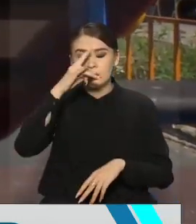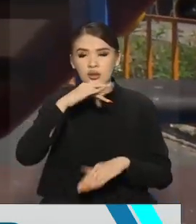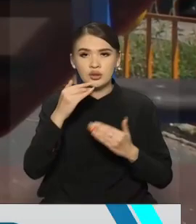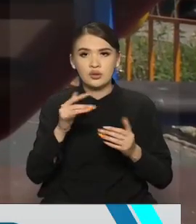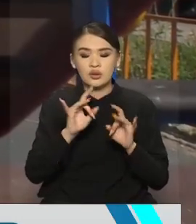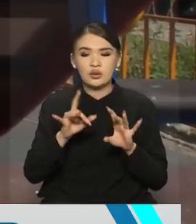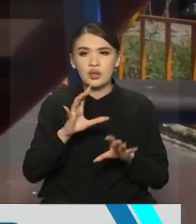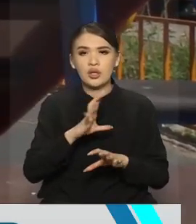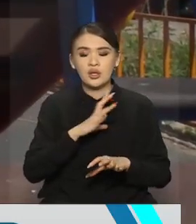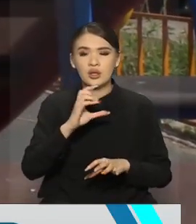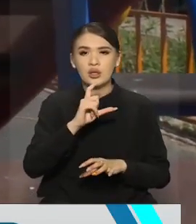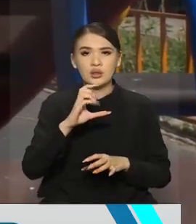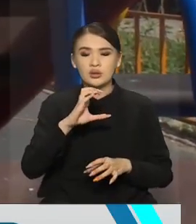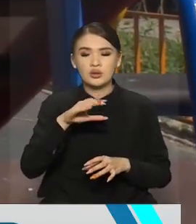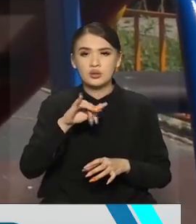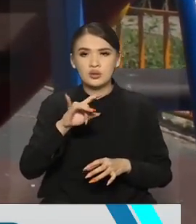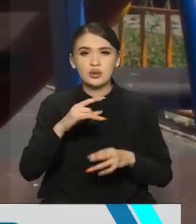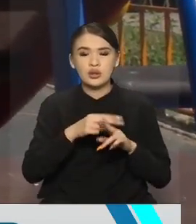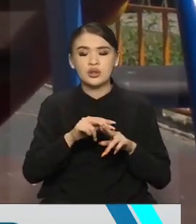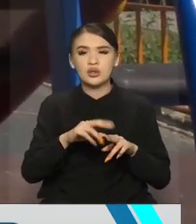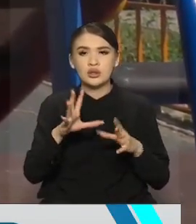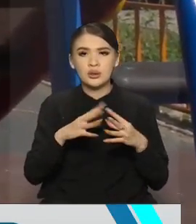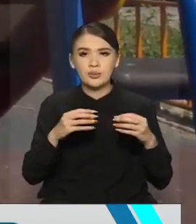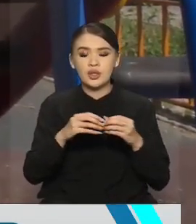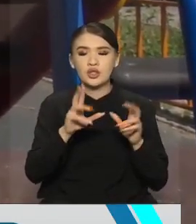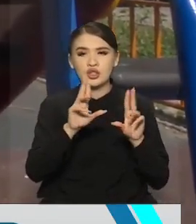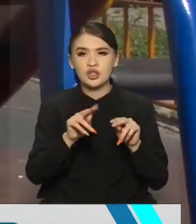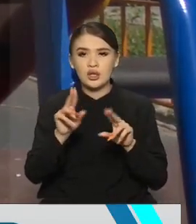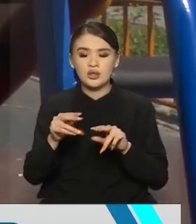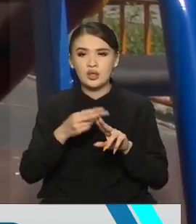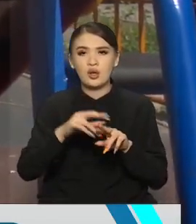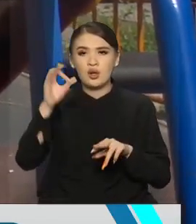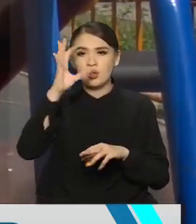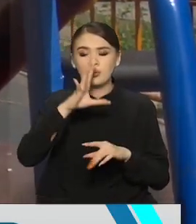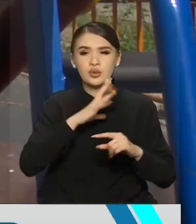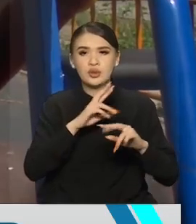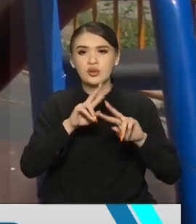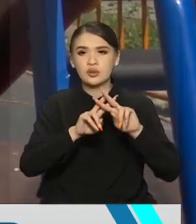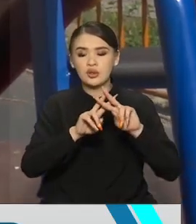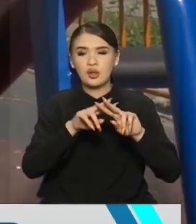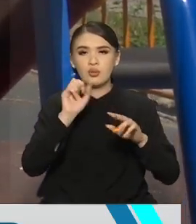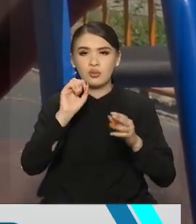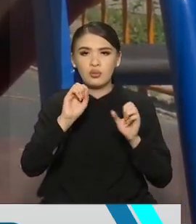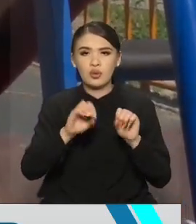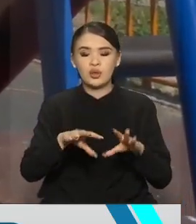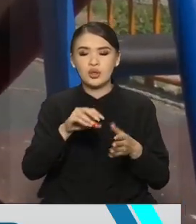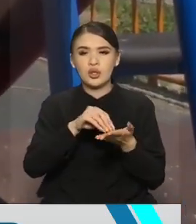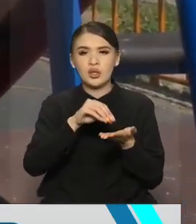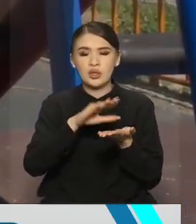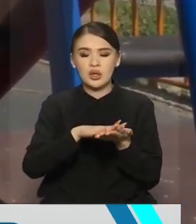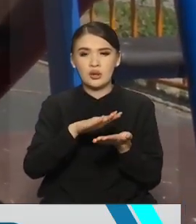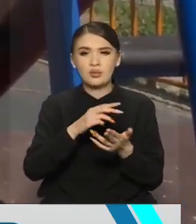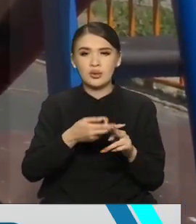рассказывают об историях своего семейного счастья публикации такие можно найти по хэштегам от басы и флешмоб обязательно их прочитайте еще лучше